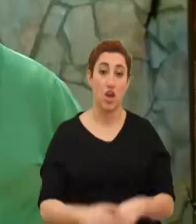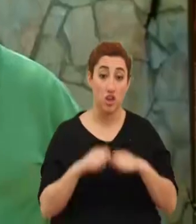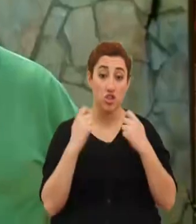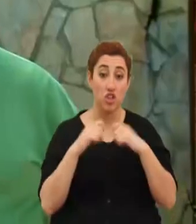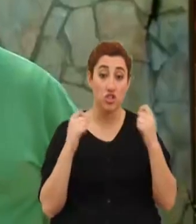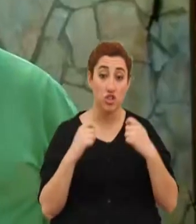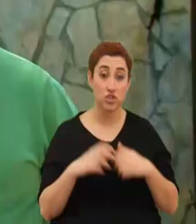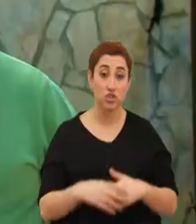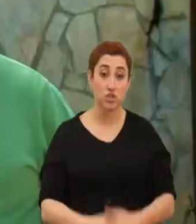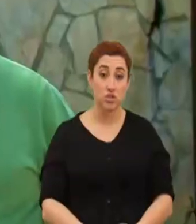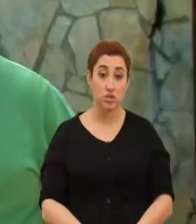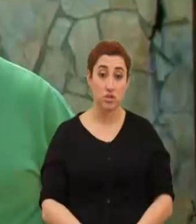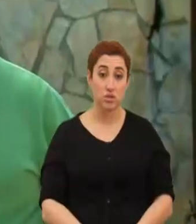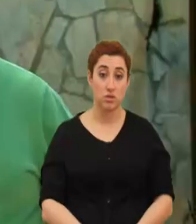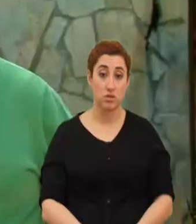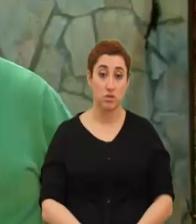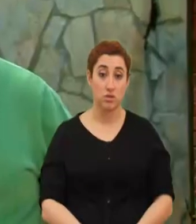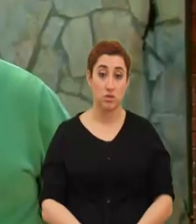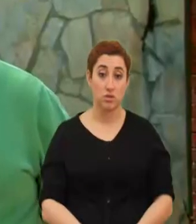aç çabuk aç.